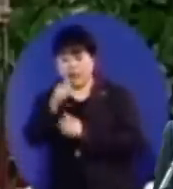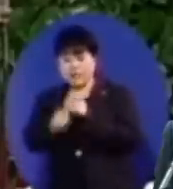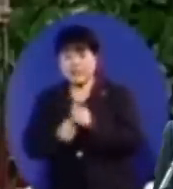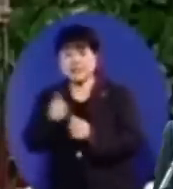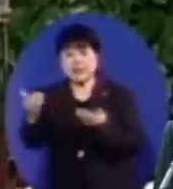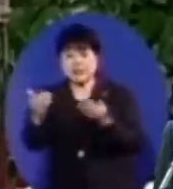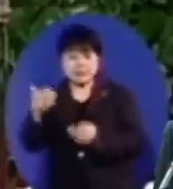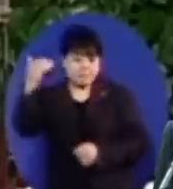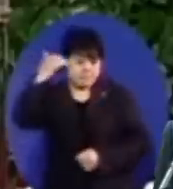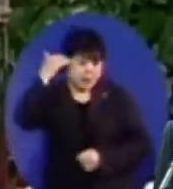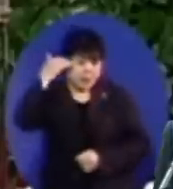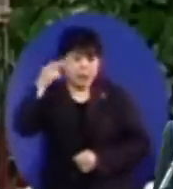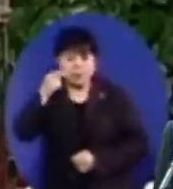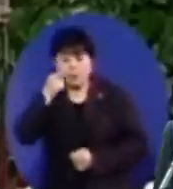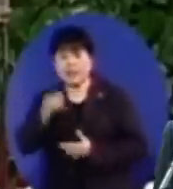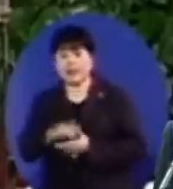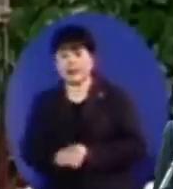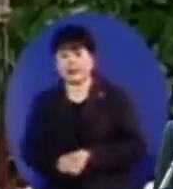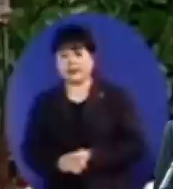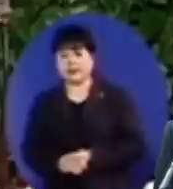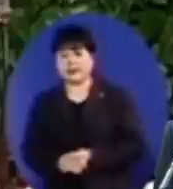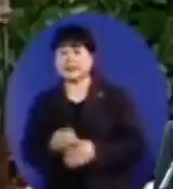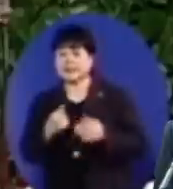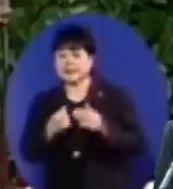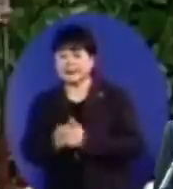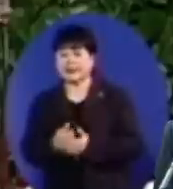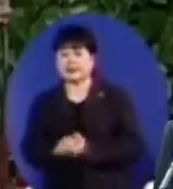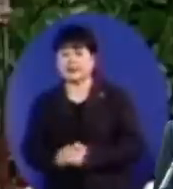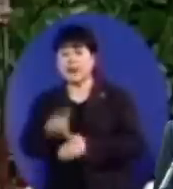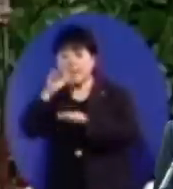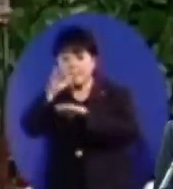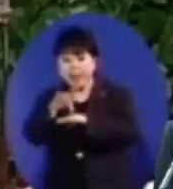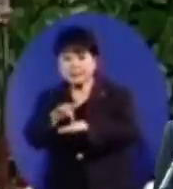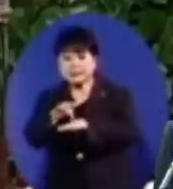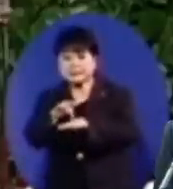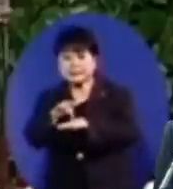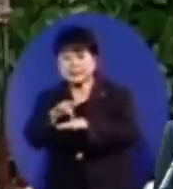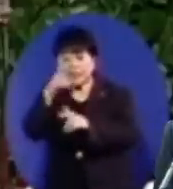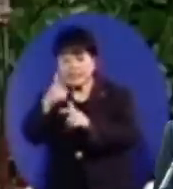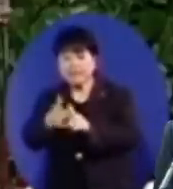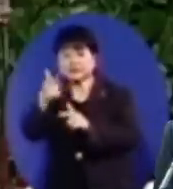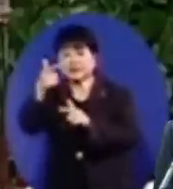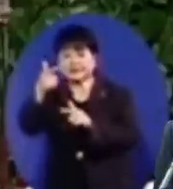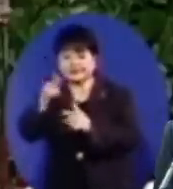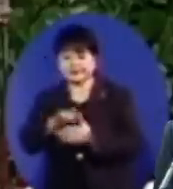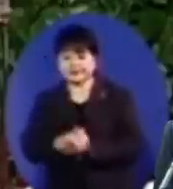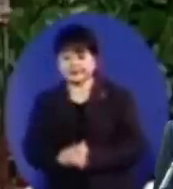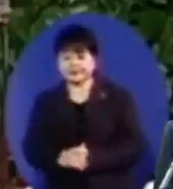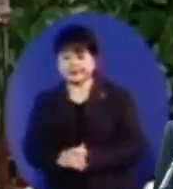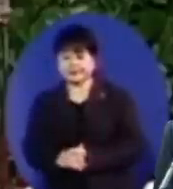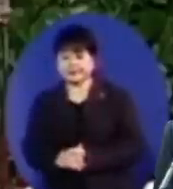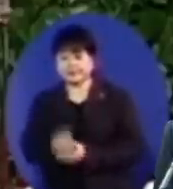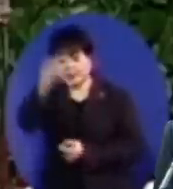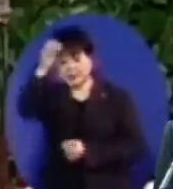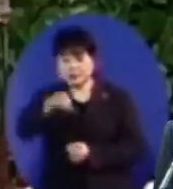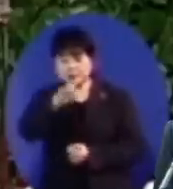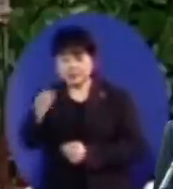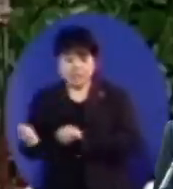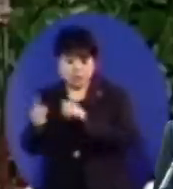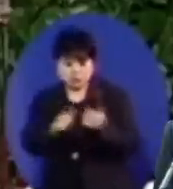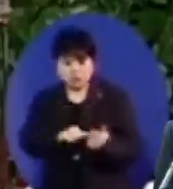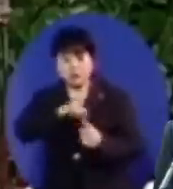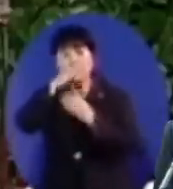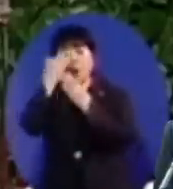일에 회방할 수 없습니다. 마귀는 예수님 십자가에 죽으심으로